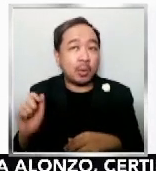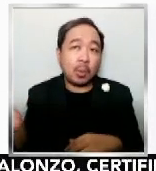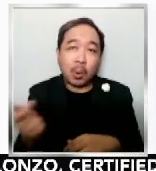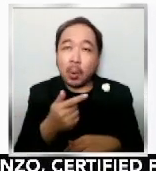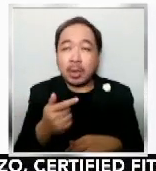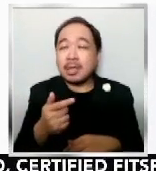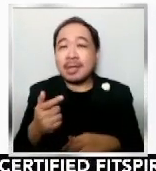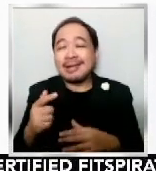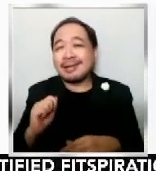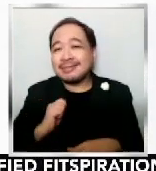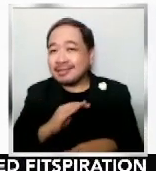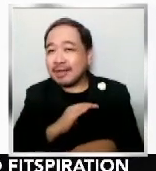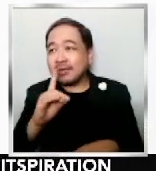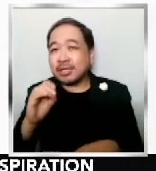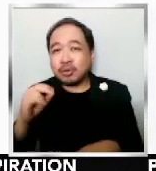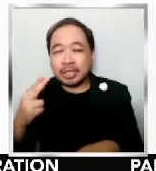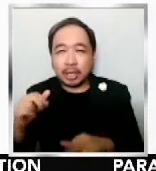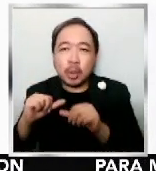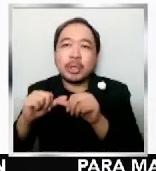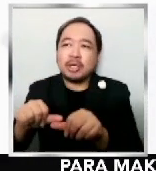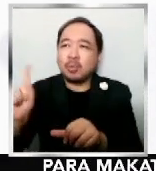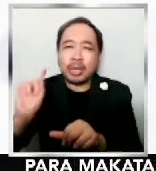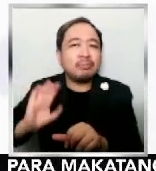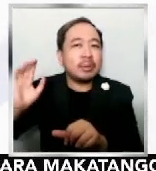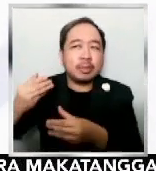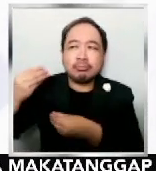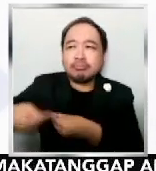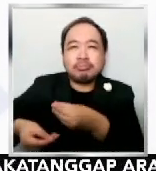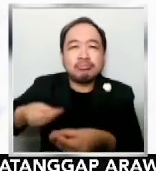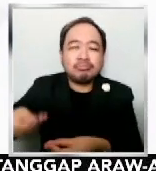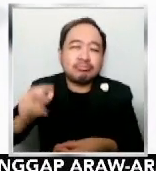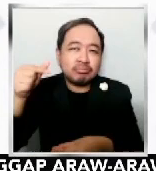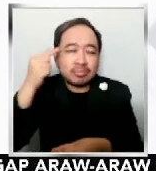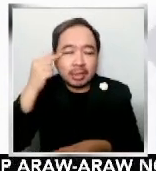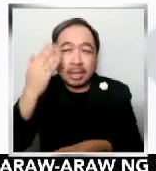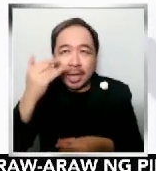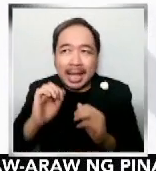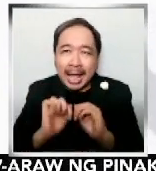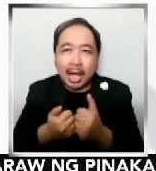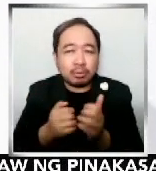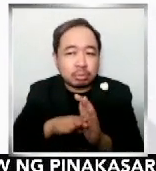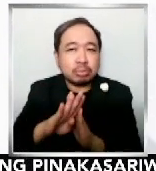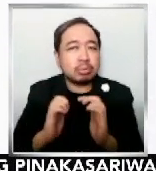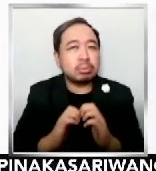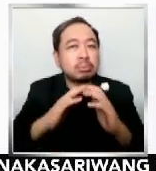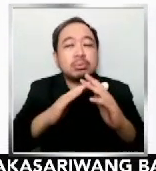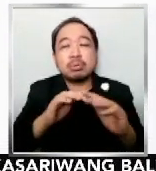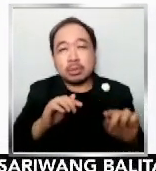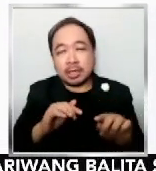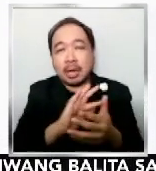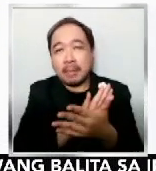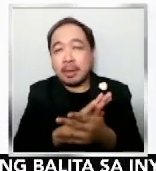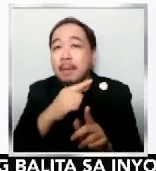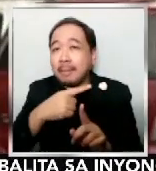para maipagpatuloy ang mga nagawa ng mga nakarang administrasyon para sa patuloy na pagbawi mula sa pandemya at sa pagpapatupad ng universal healthcare para sa